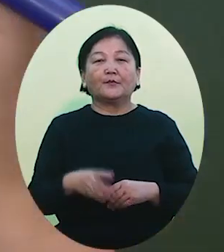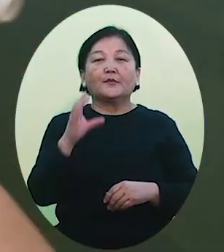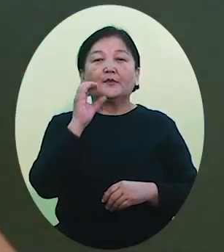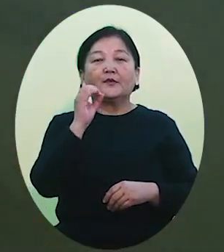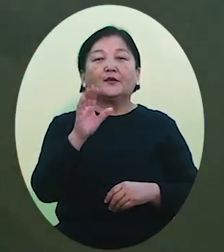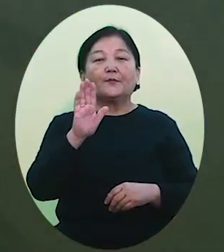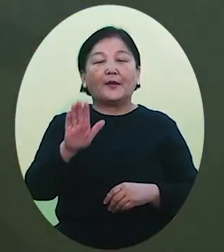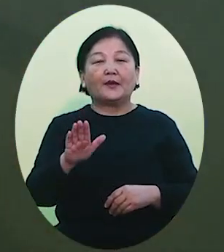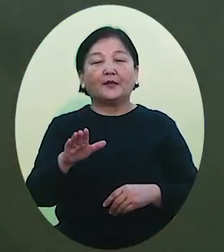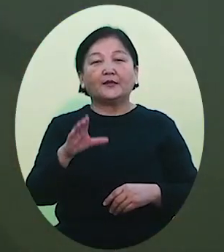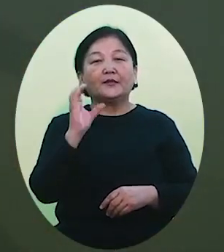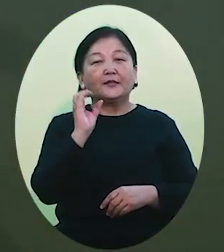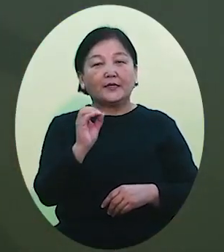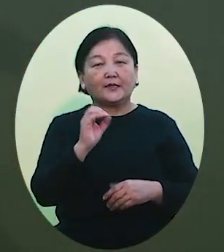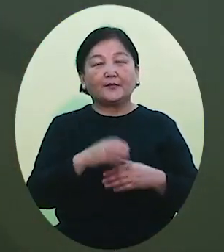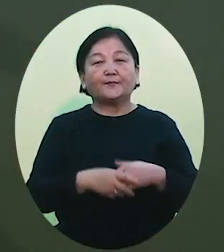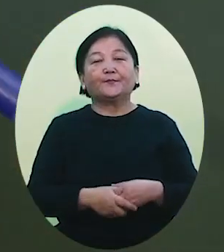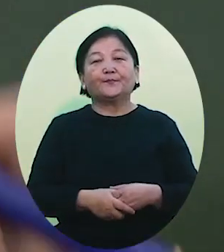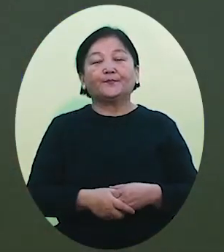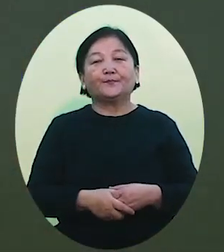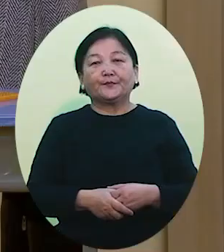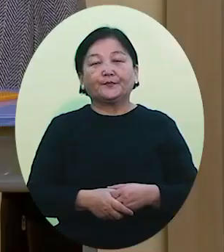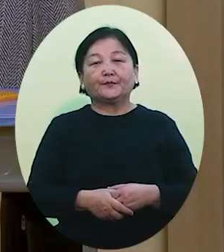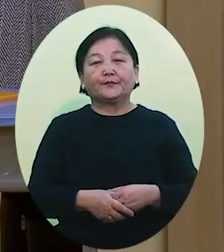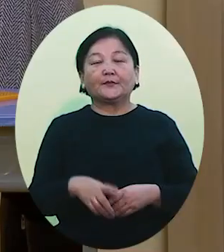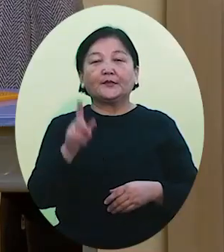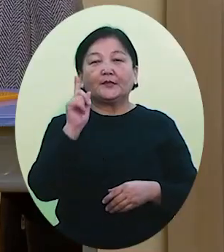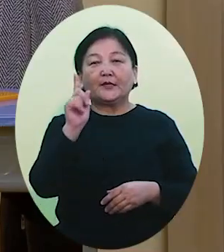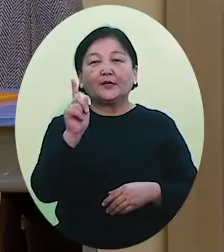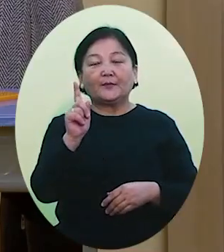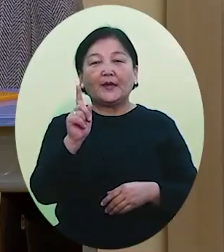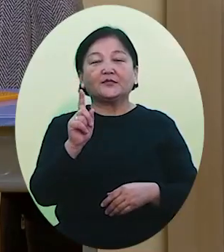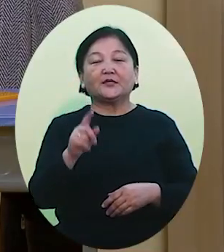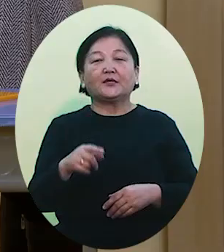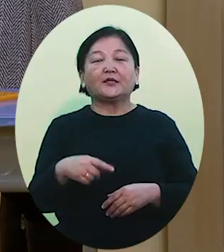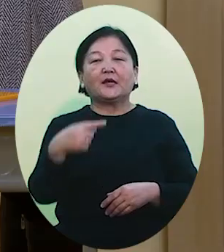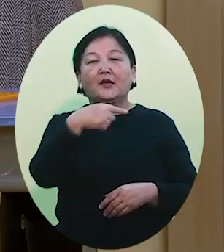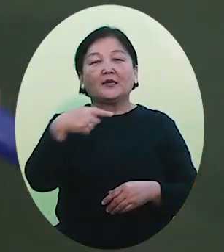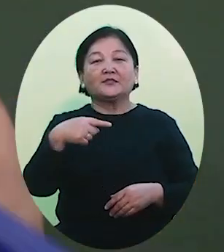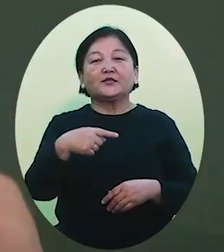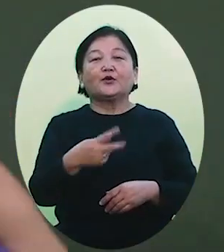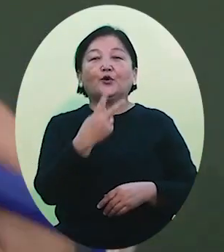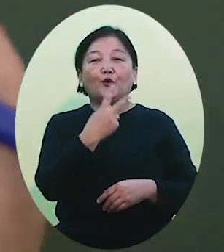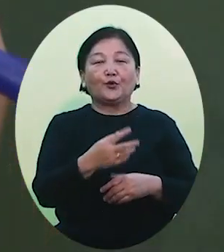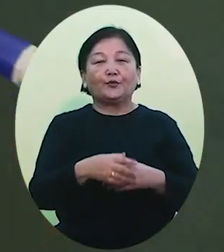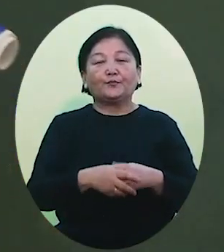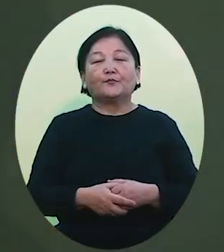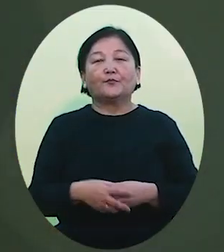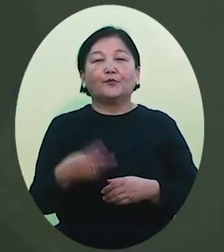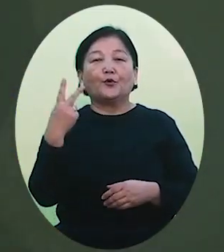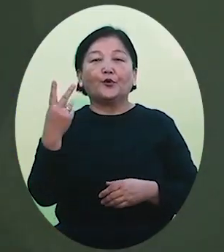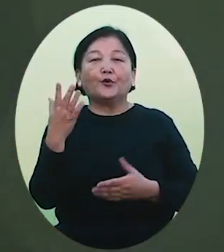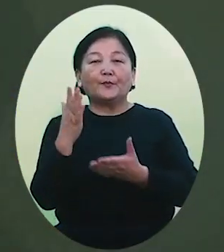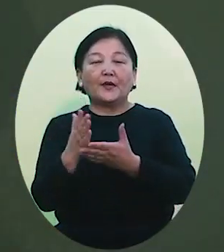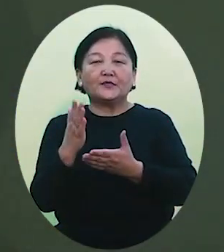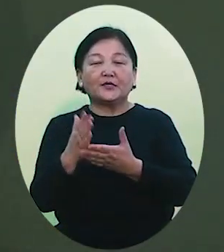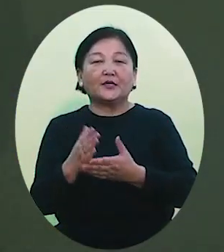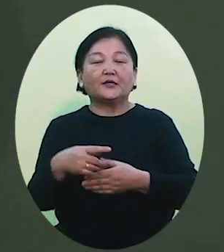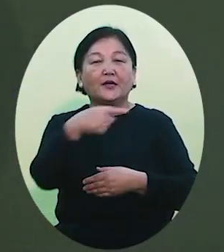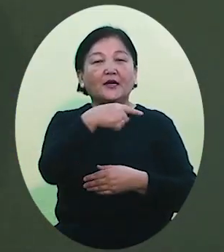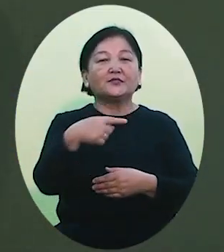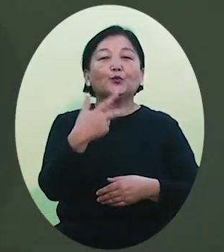Тэг байхад тэг. 1 байхад хас 2. 2 байхад хасах